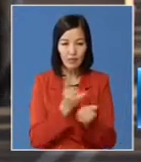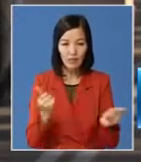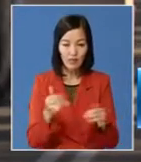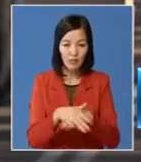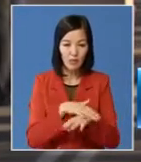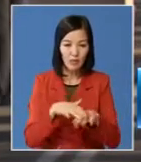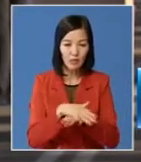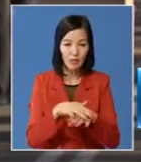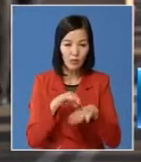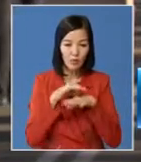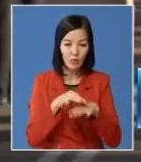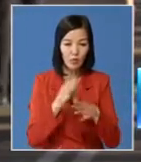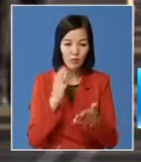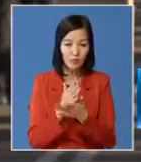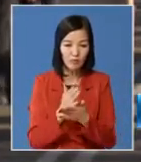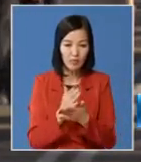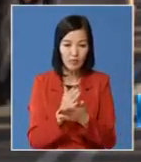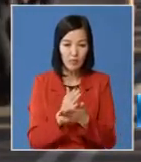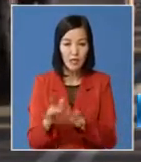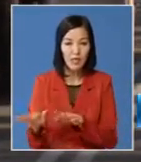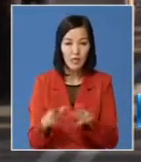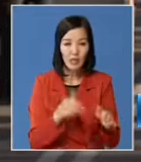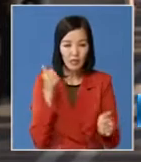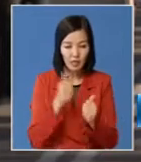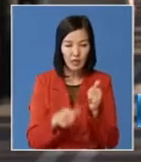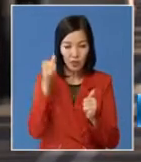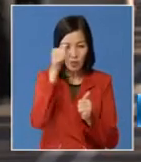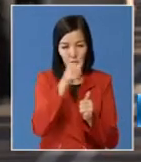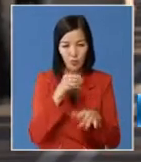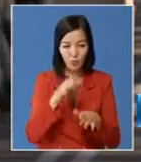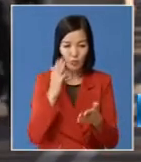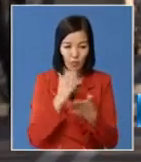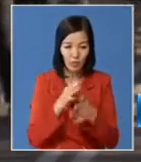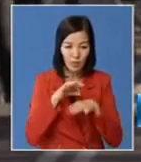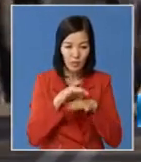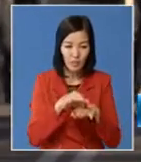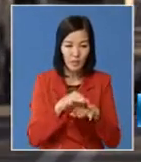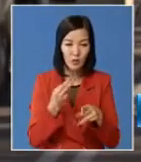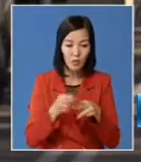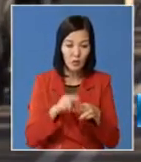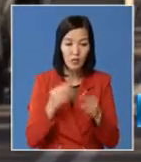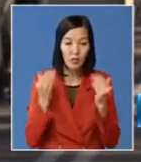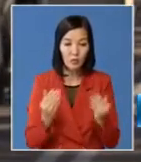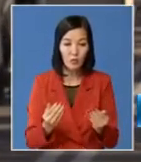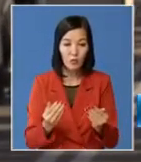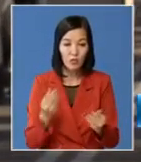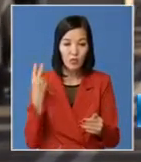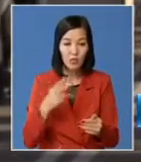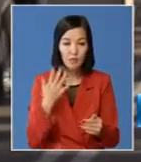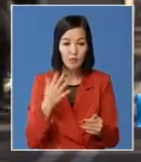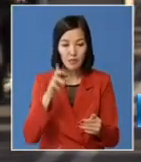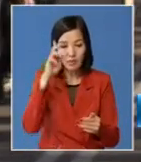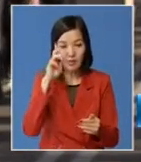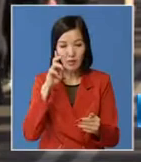жәрмеңкесі өткізіліп жатыр. Бұл шара жыл сайын өткізіледі. Сондықтан бүгін 25